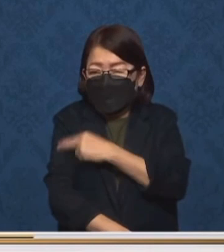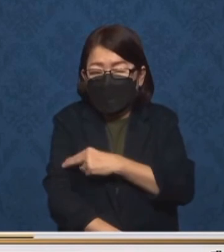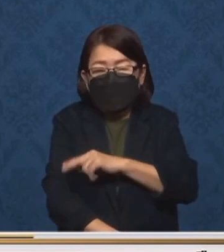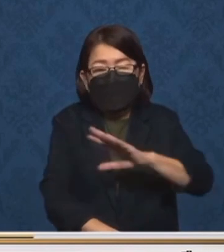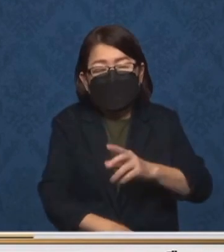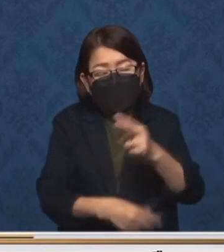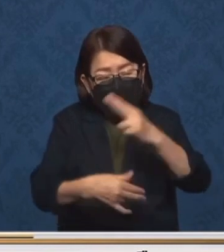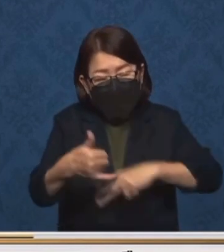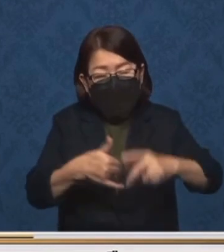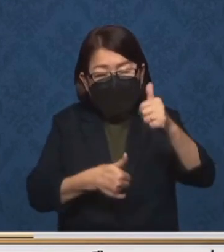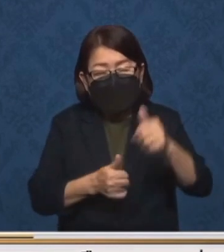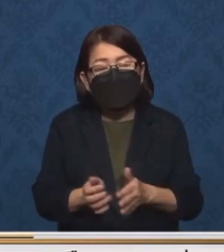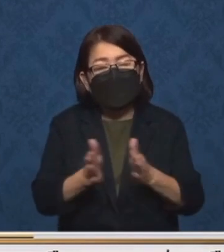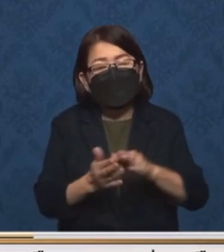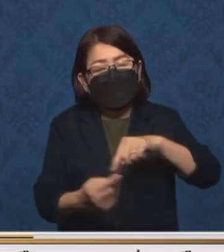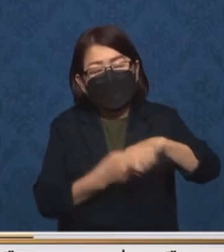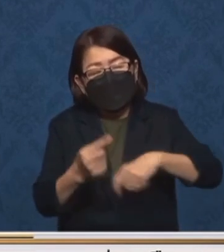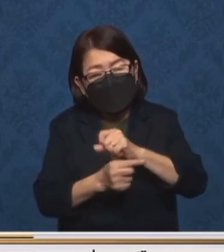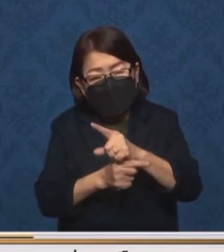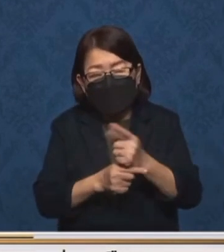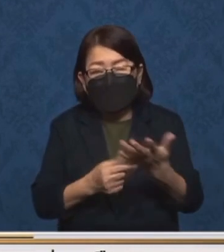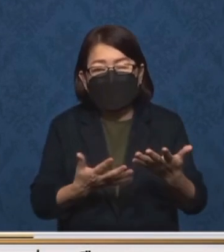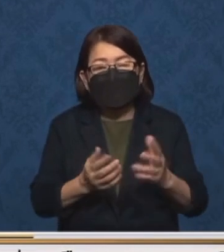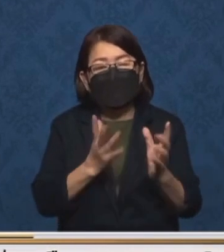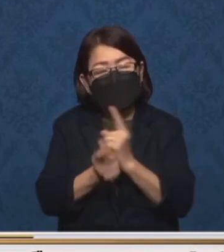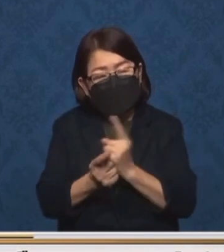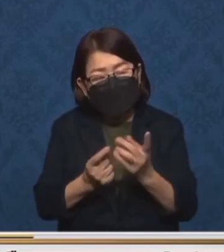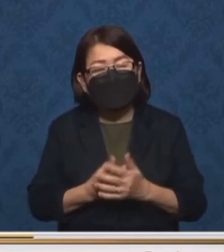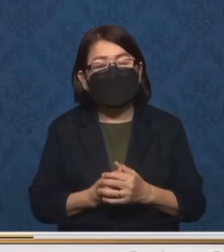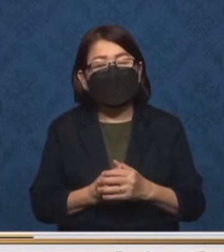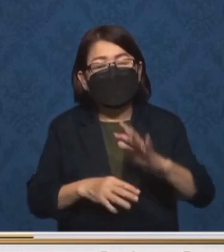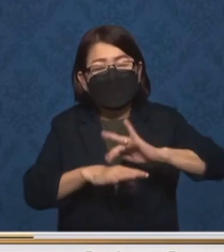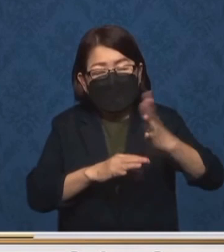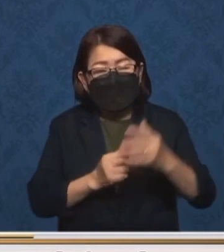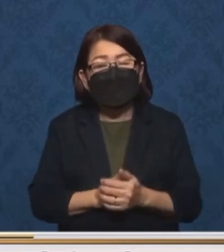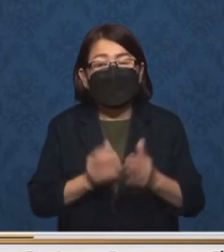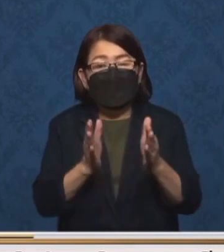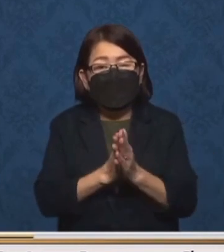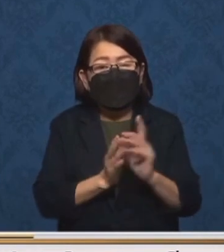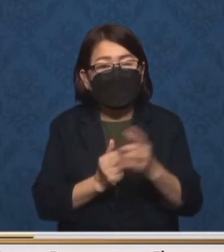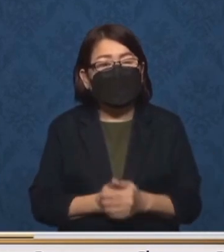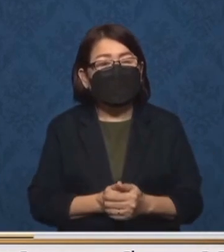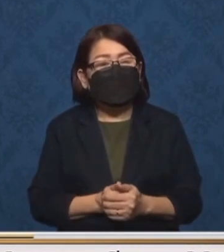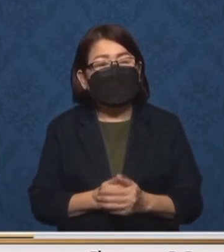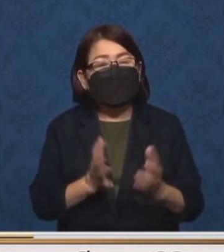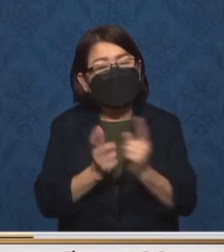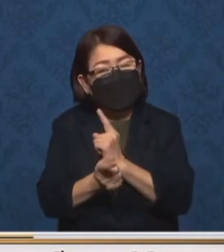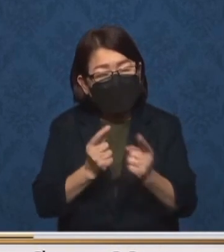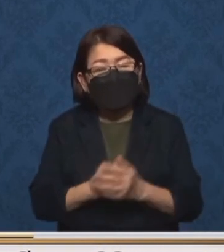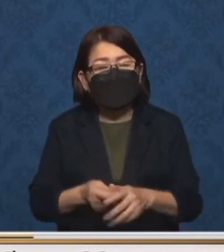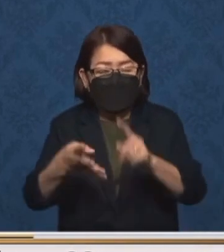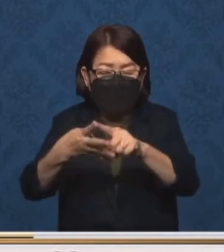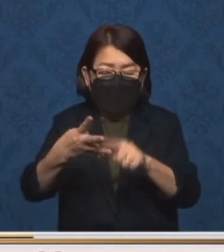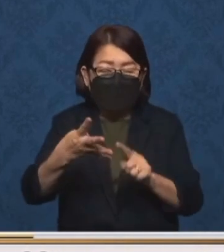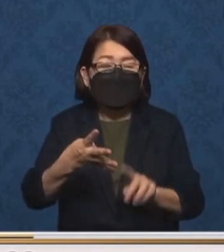นอัึรษรชติและส่งแดล้มก็คอ Green Oceanรวถงกทเที่วทตองตบจากสัคมก็คอ White Oceanสีระบบๆ ก็ตองมาทำให้มัน